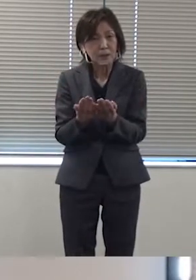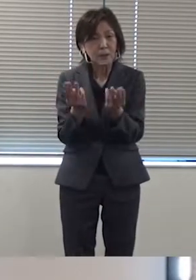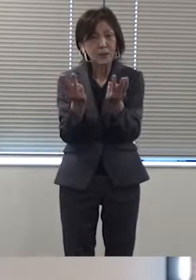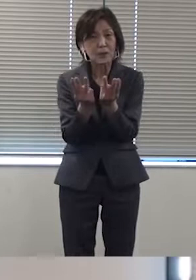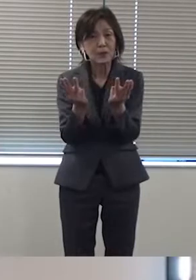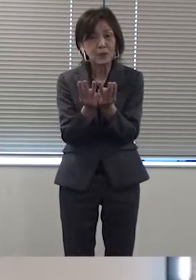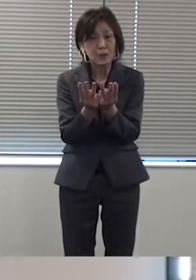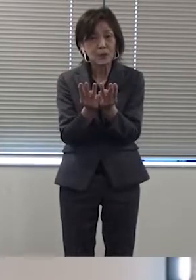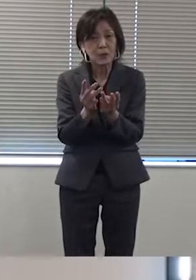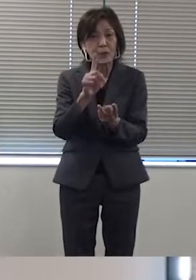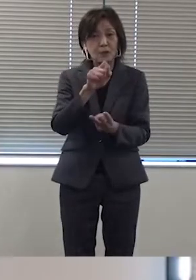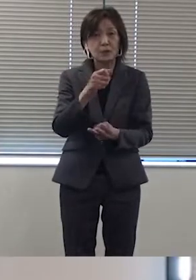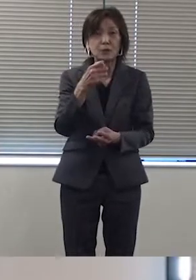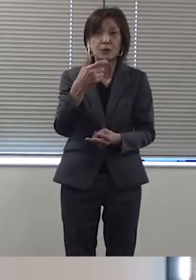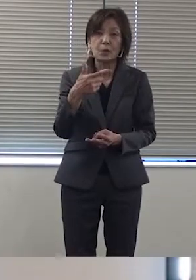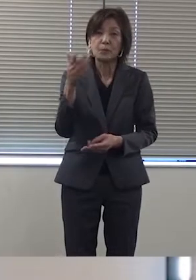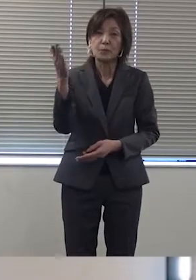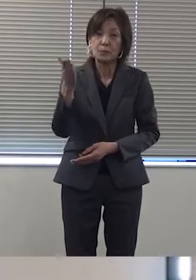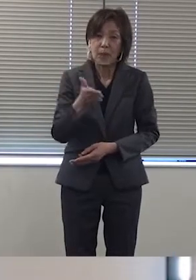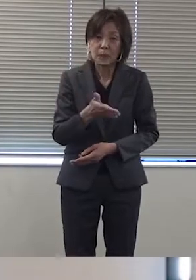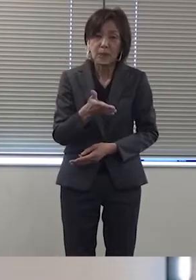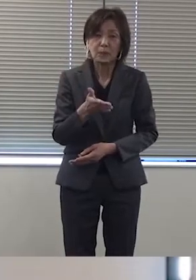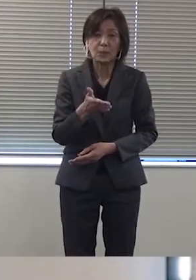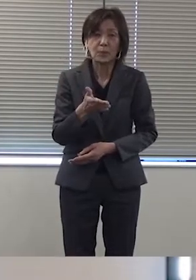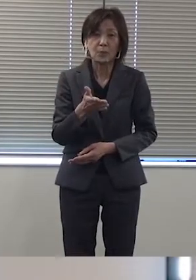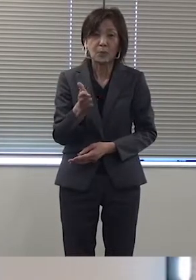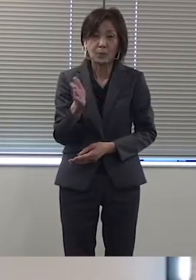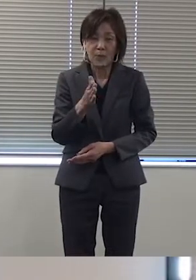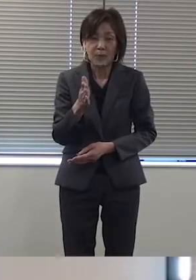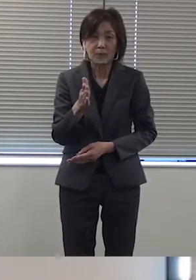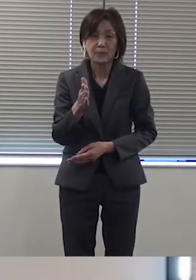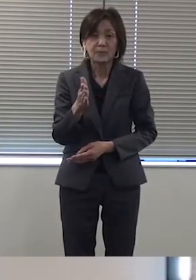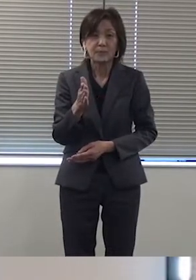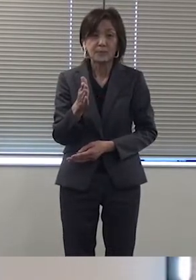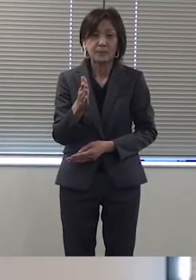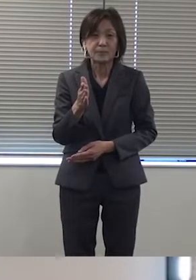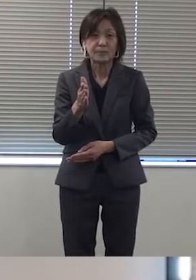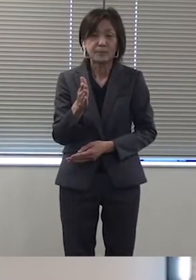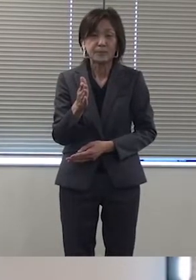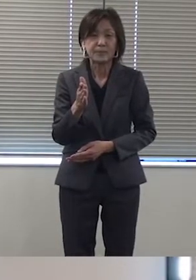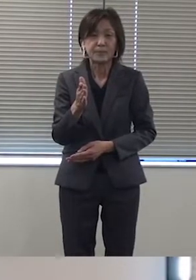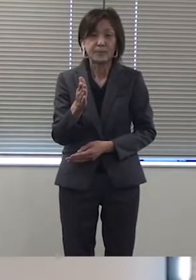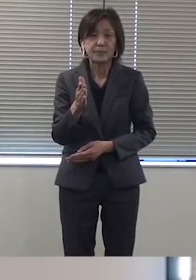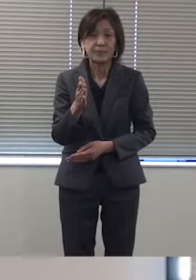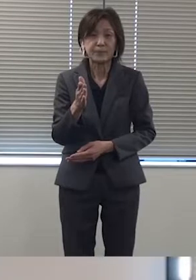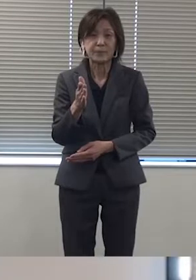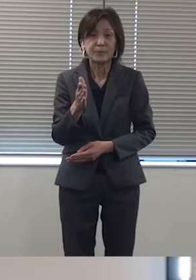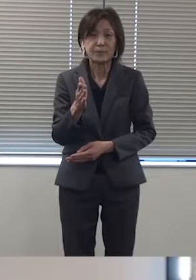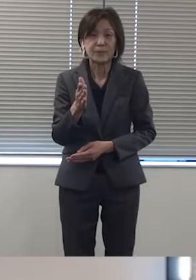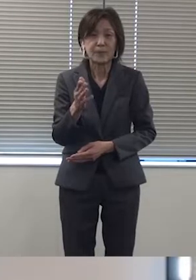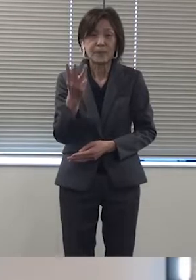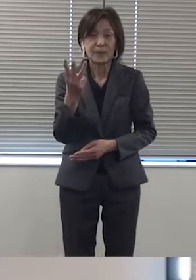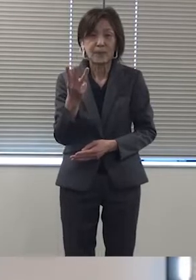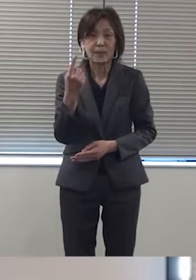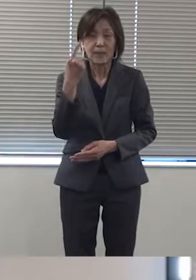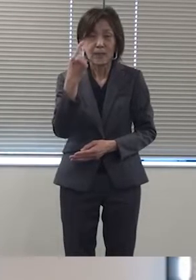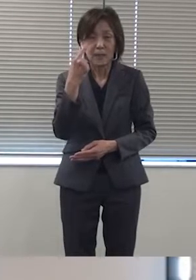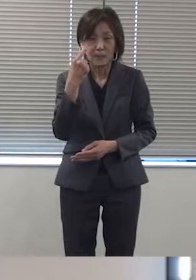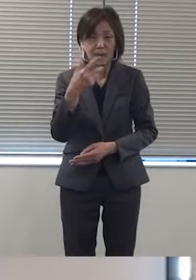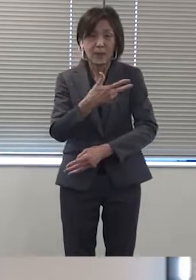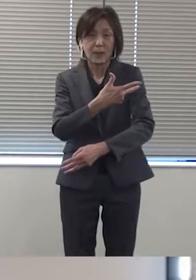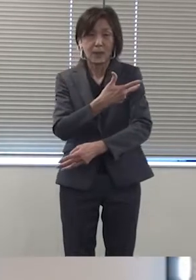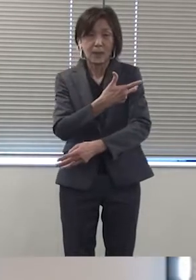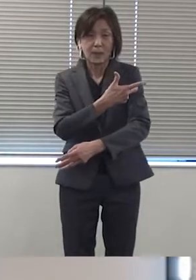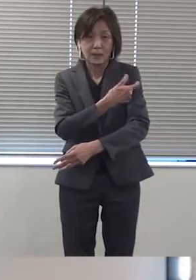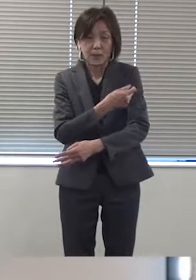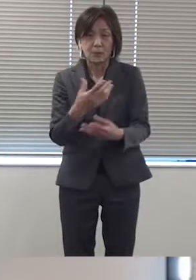ね、16%、6分の1ですかね、16% が、3回目のワクチン接種を今、